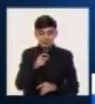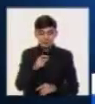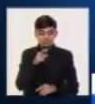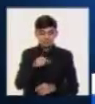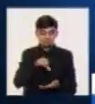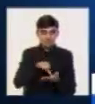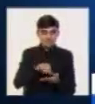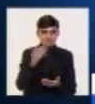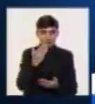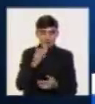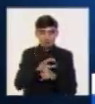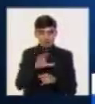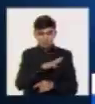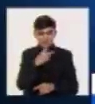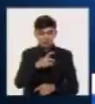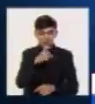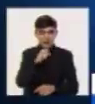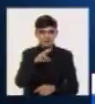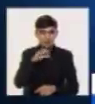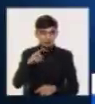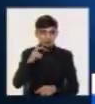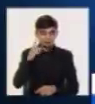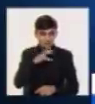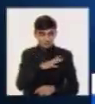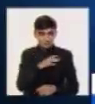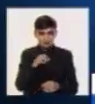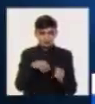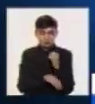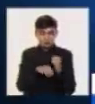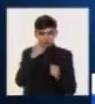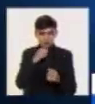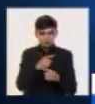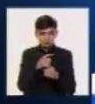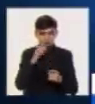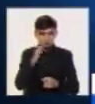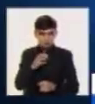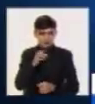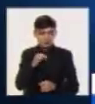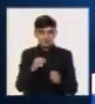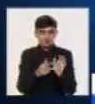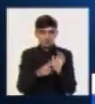айтып видео жолдаған 20 автордың біріне жыл соңында табыс етіледі. Ендеше біздің